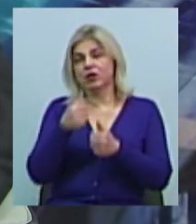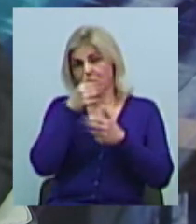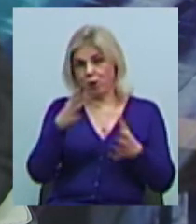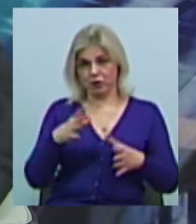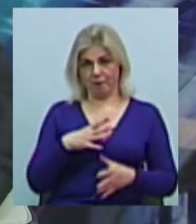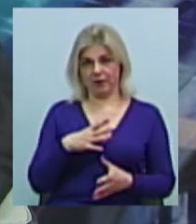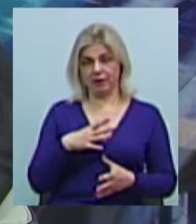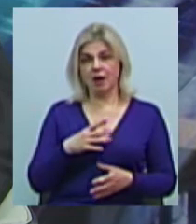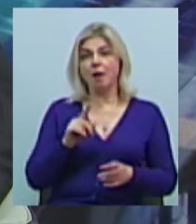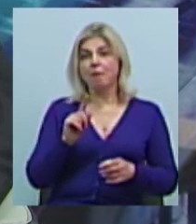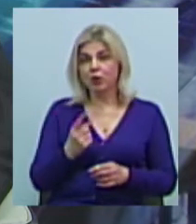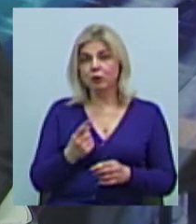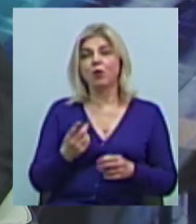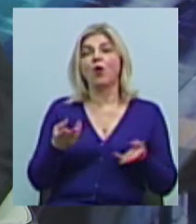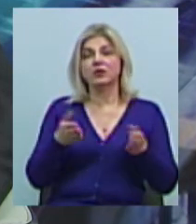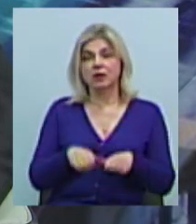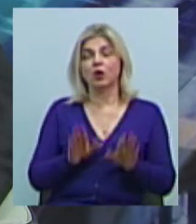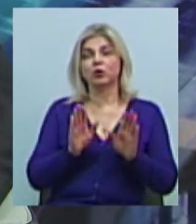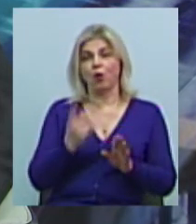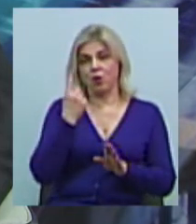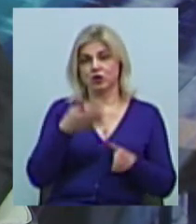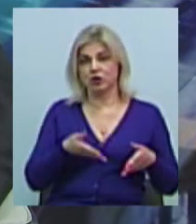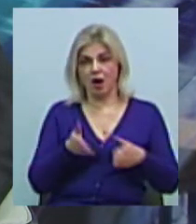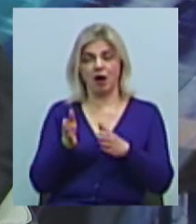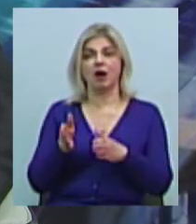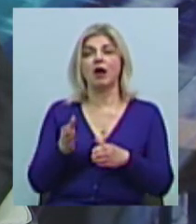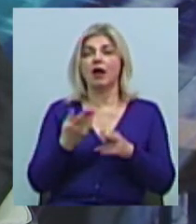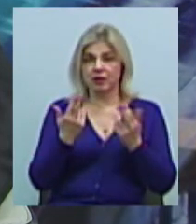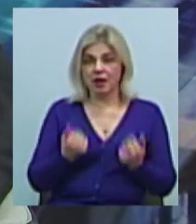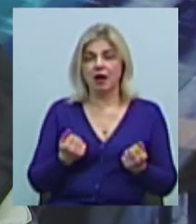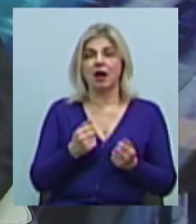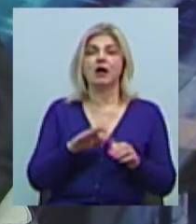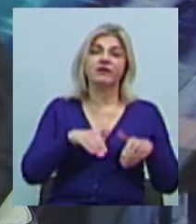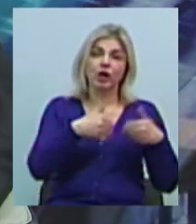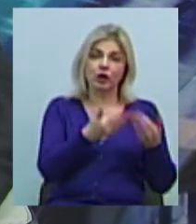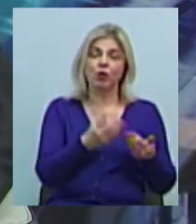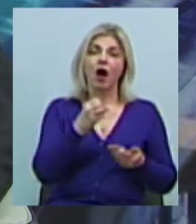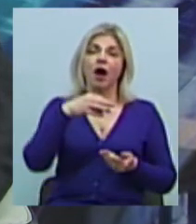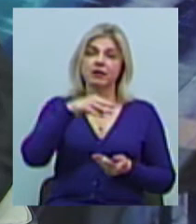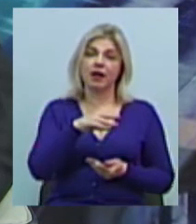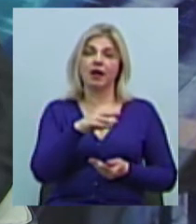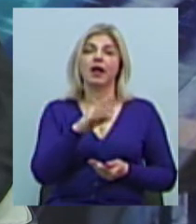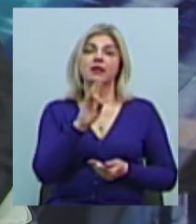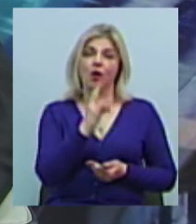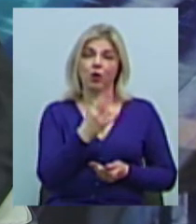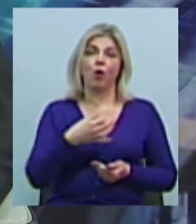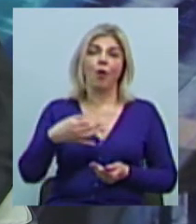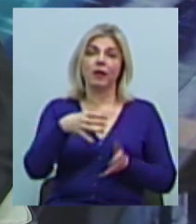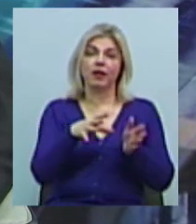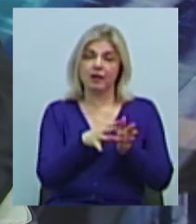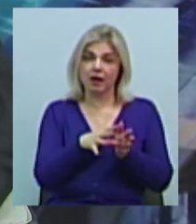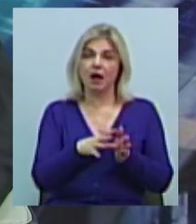бути. Тому залишається тільки один шлях, все ж таки, це звернутися до АТ «Миколаїв Обленерго» у разі